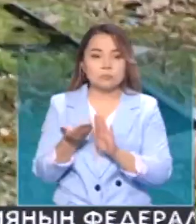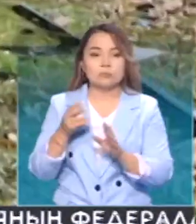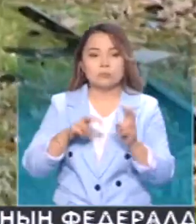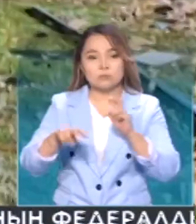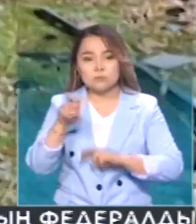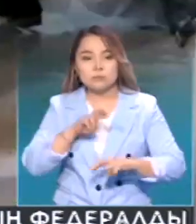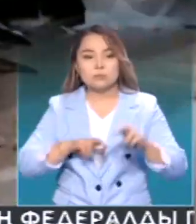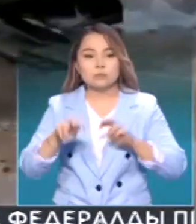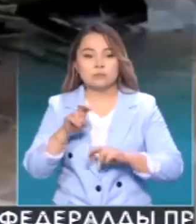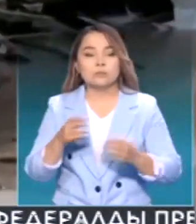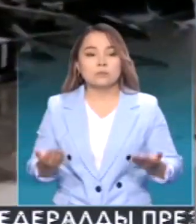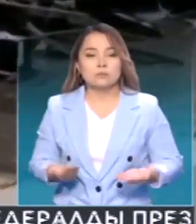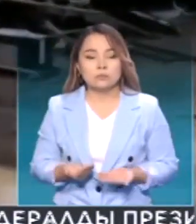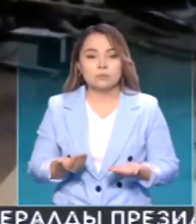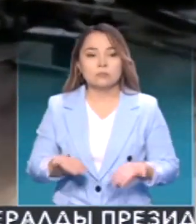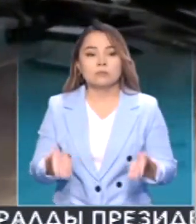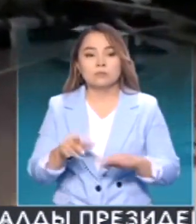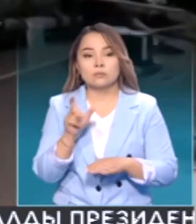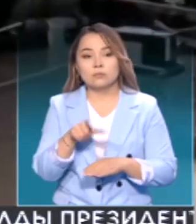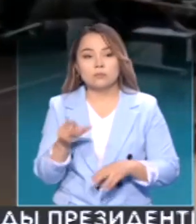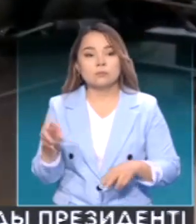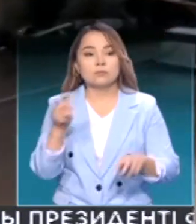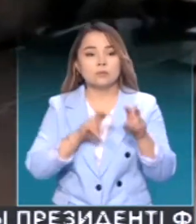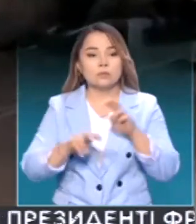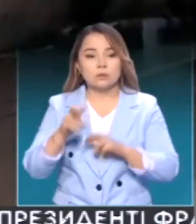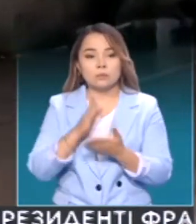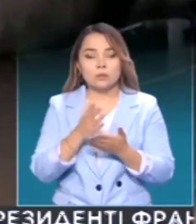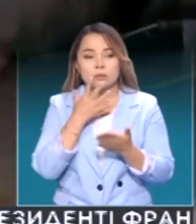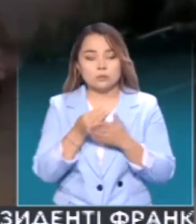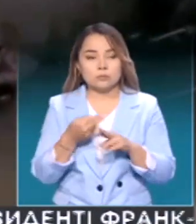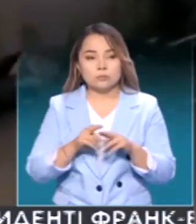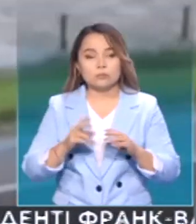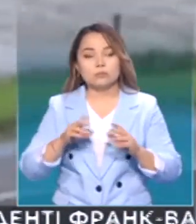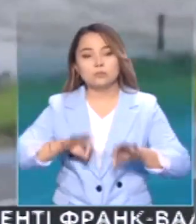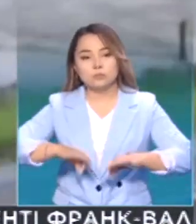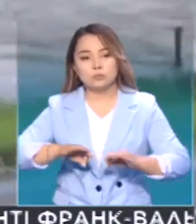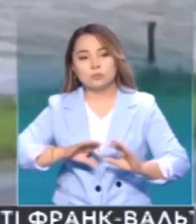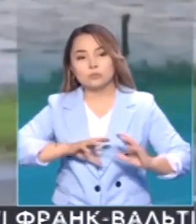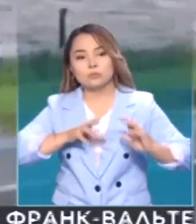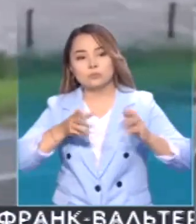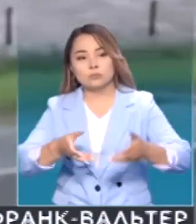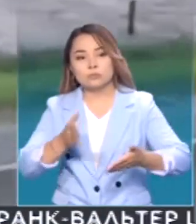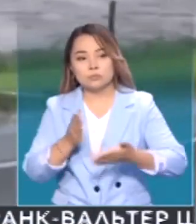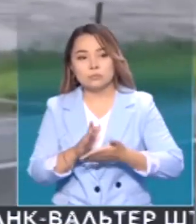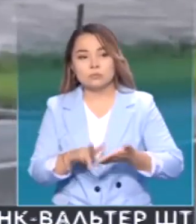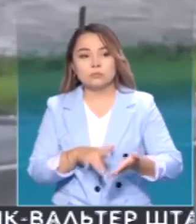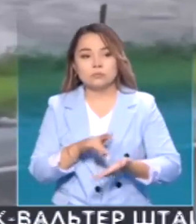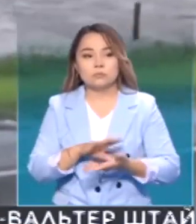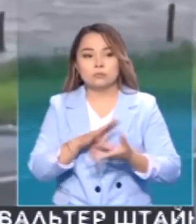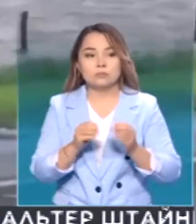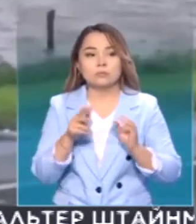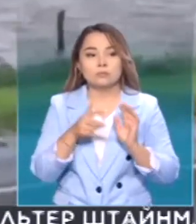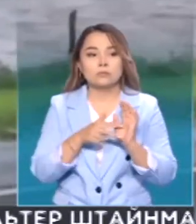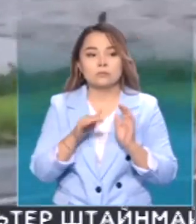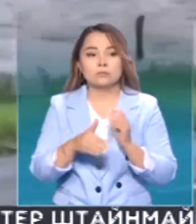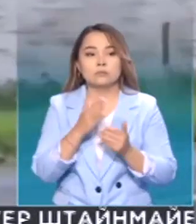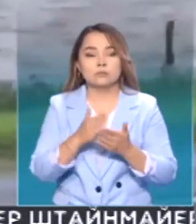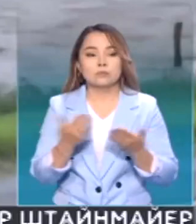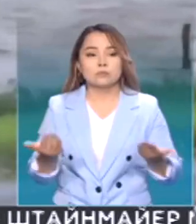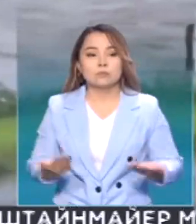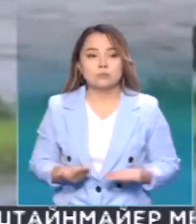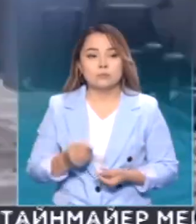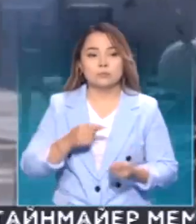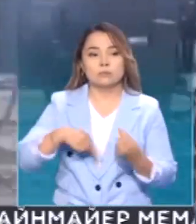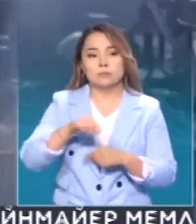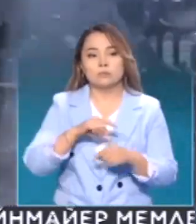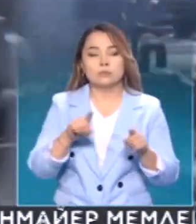іздеп жатыр. Құйынның қатты болған соншалық ауыр жүк көліктерінде төңкеріп тастаған. Жалпы шаһардағы 8000 тұрғынның үйі мен бизнесіне